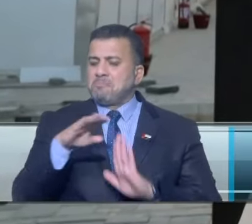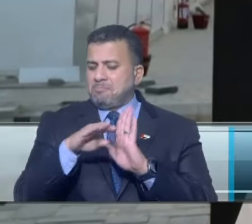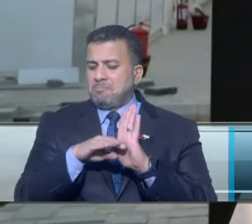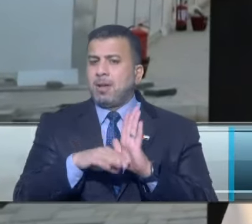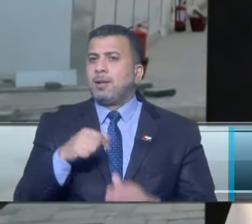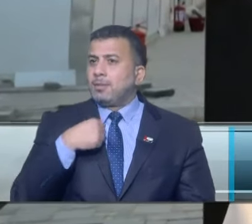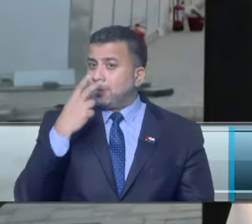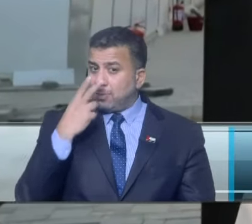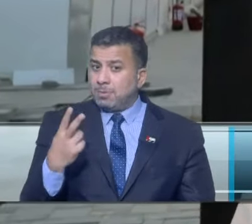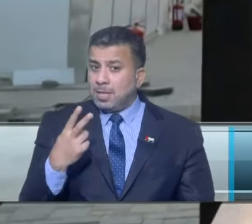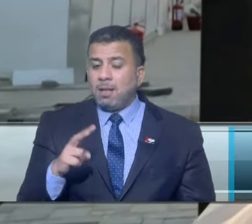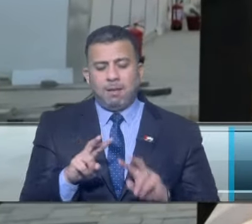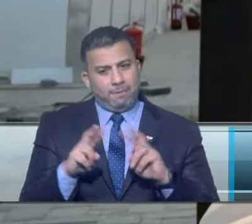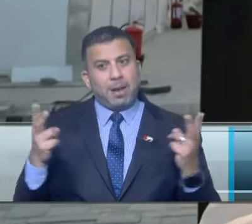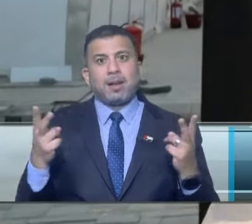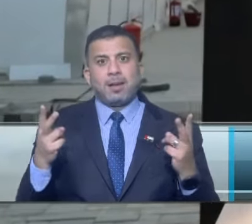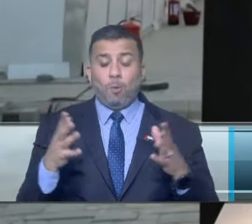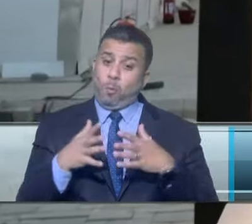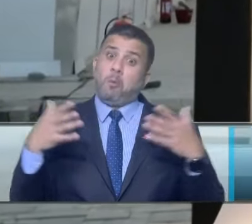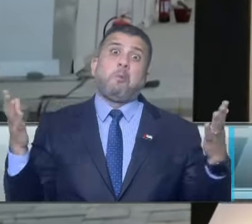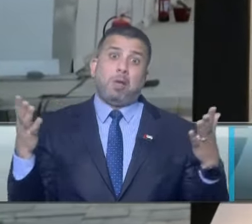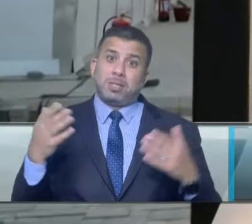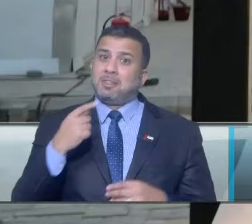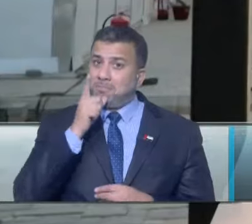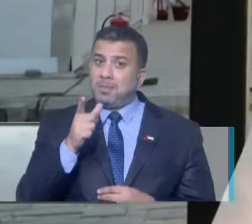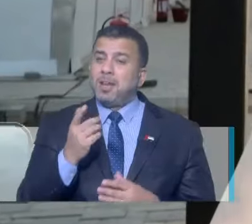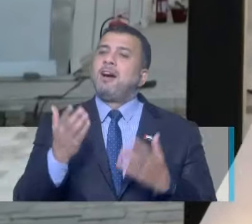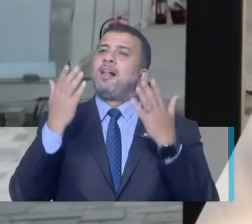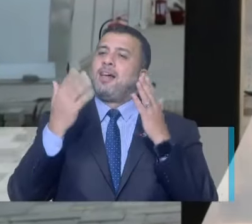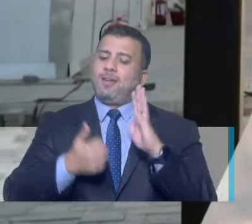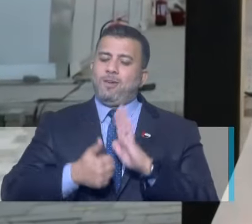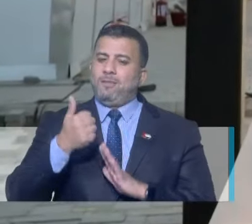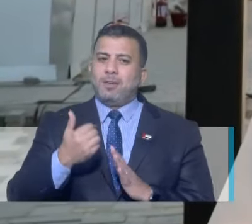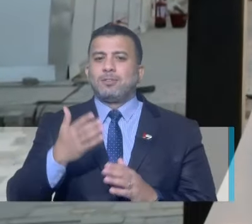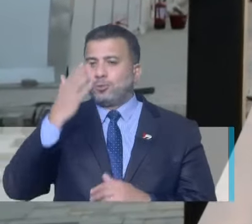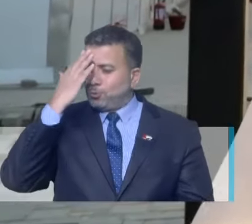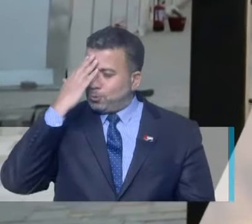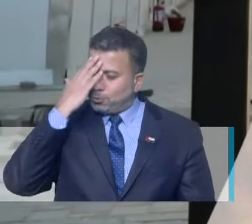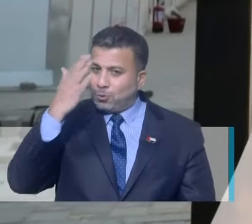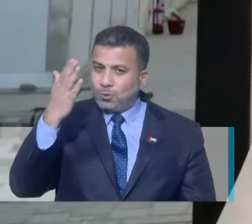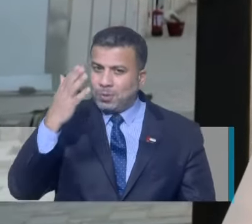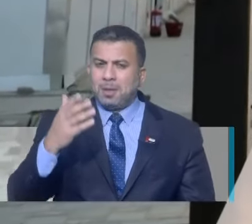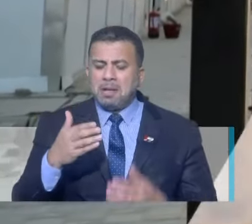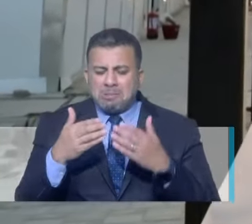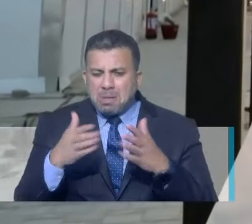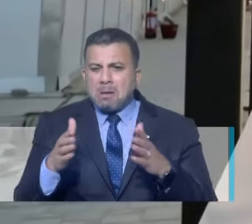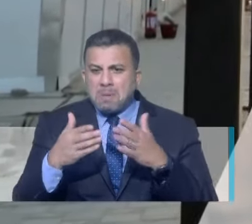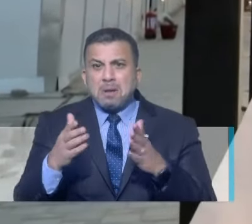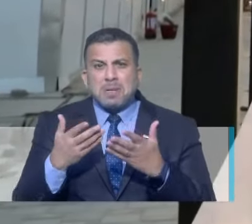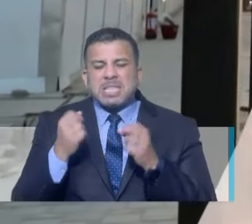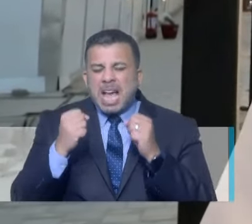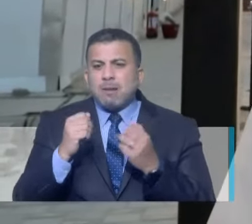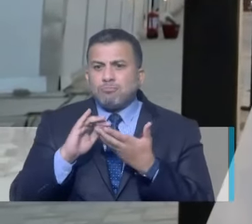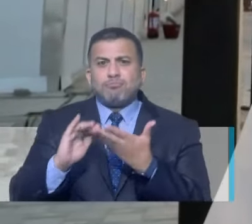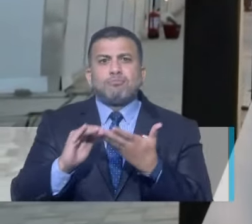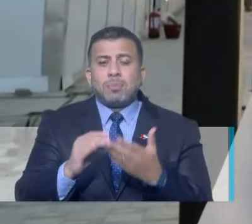لاحظناه الآن فرق شاسع، ونسأل الله الله يوفقهم ويكثر خيرهم. إنهم ذللوا كل الصعب، طبعا احنا أقول لك